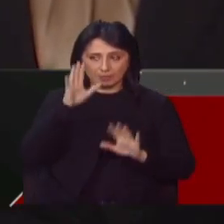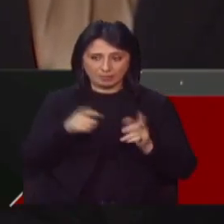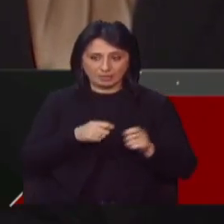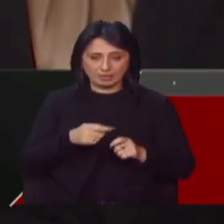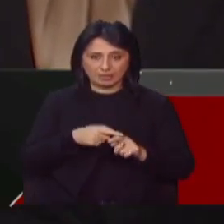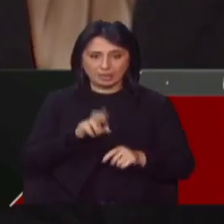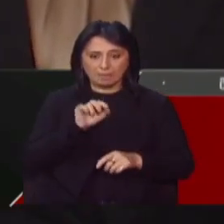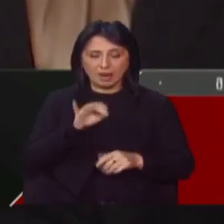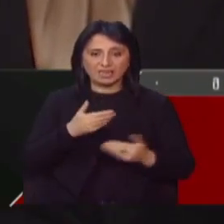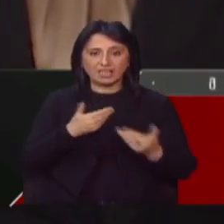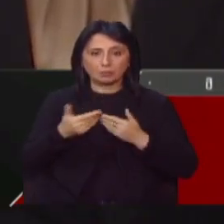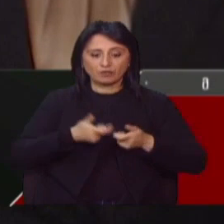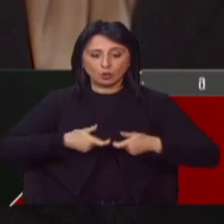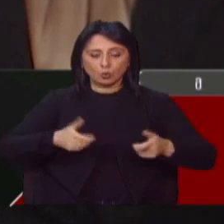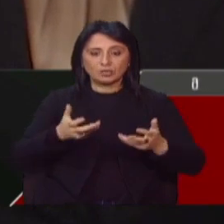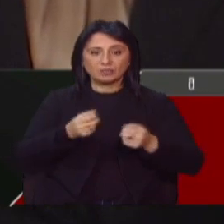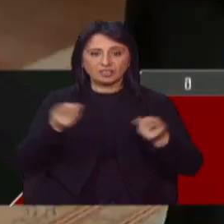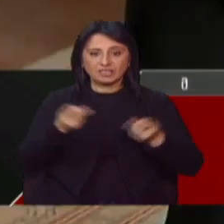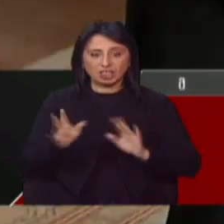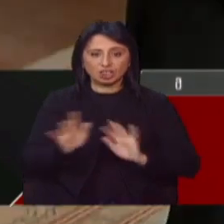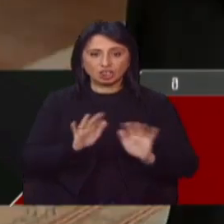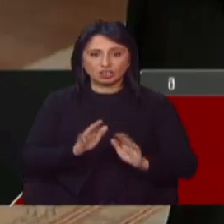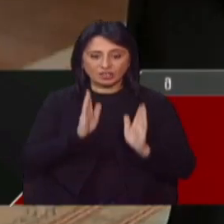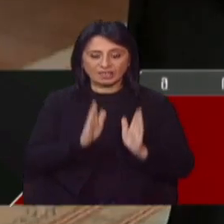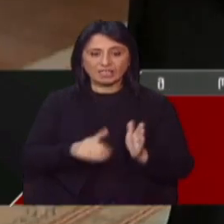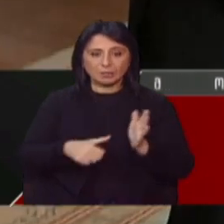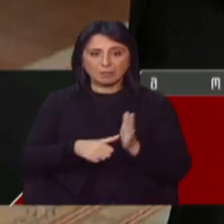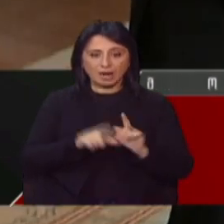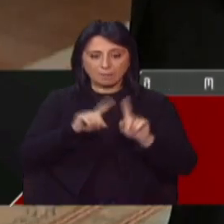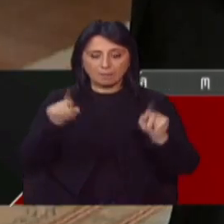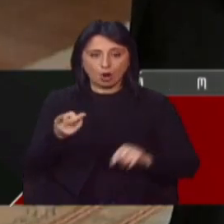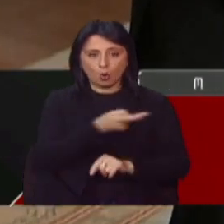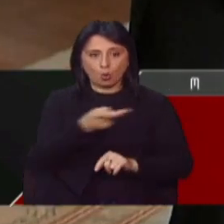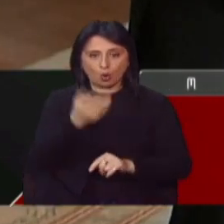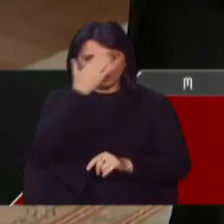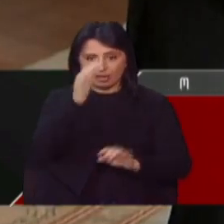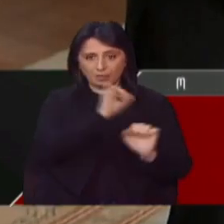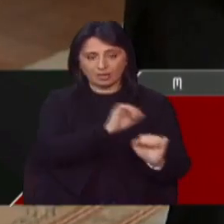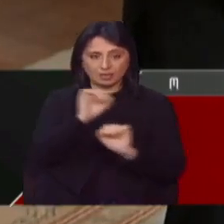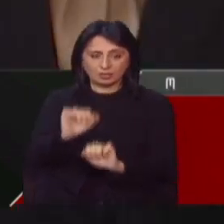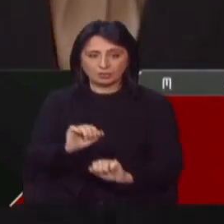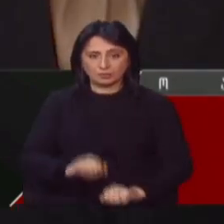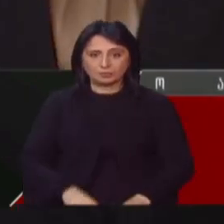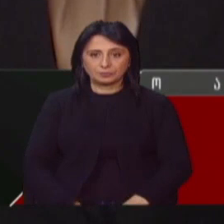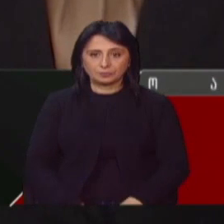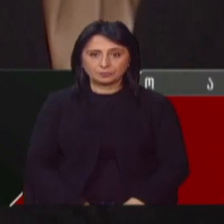პრეზიდენტმა. ბაიდენმა მოუწოდა კონგრესს მიიღონ საჭირო ზომები და დააწესონ დახმარების პაკეტი ორივე ერის მხარდასაჭერად.